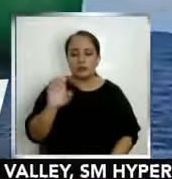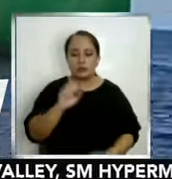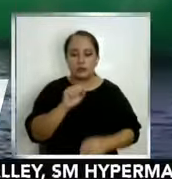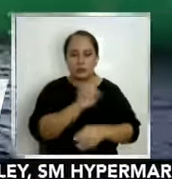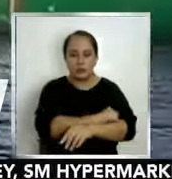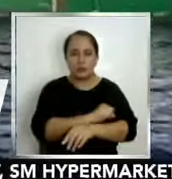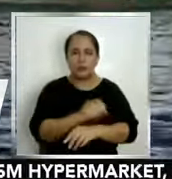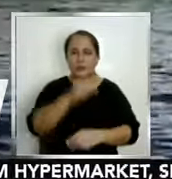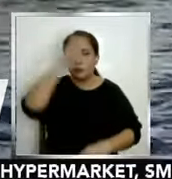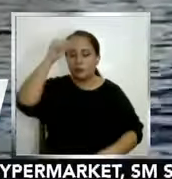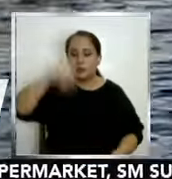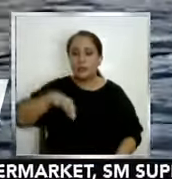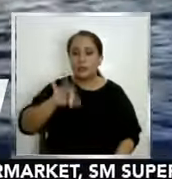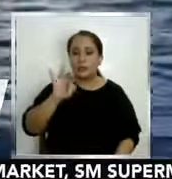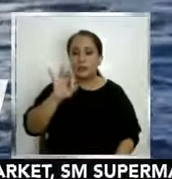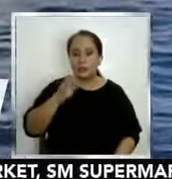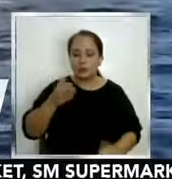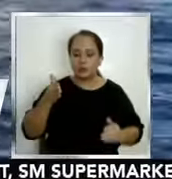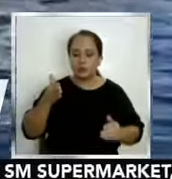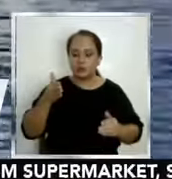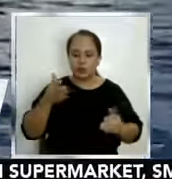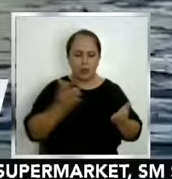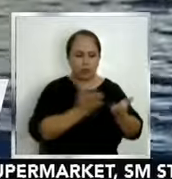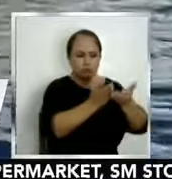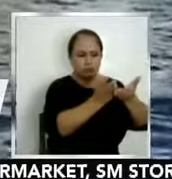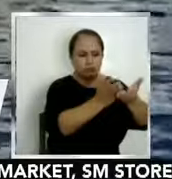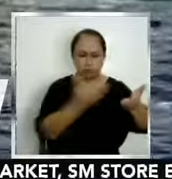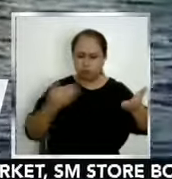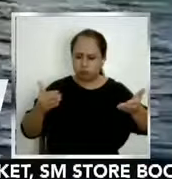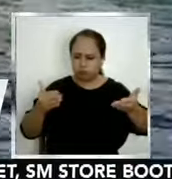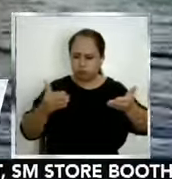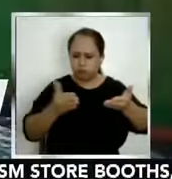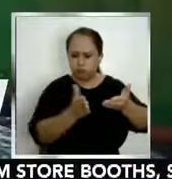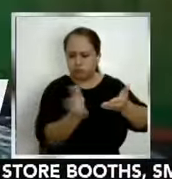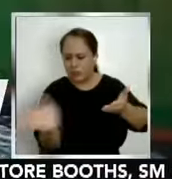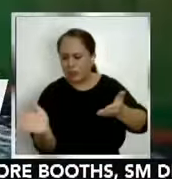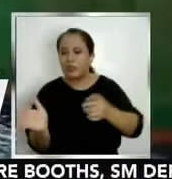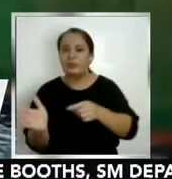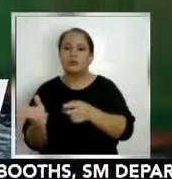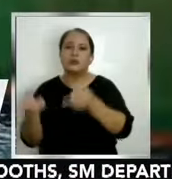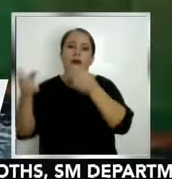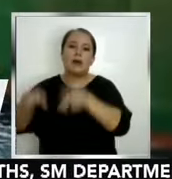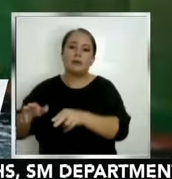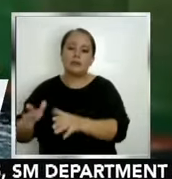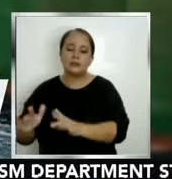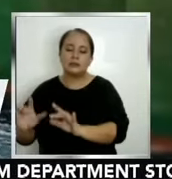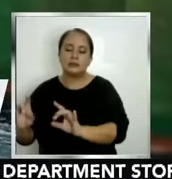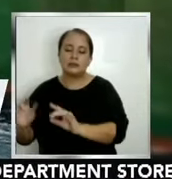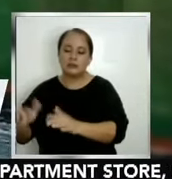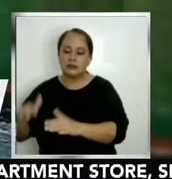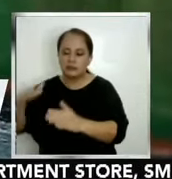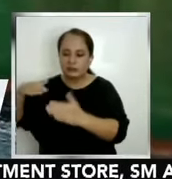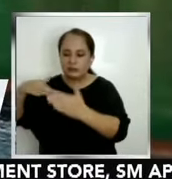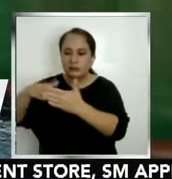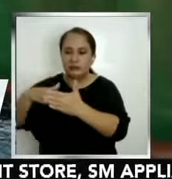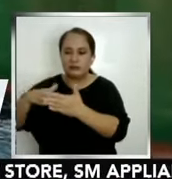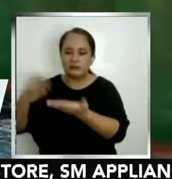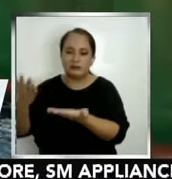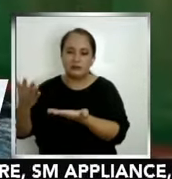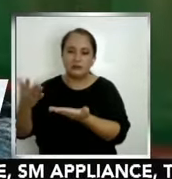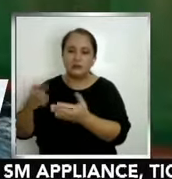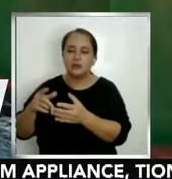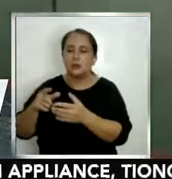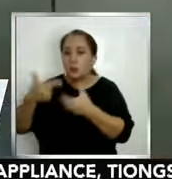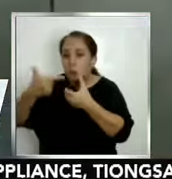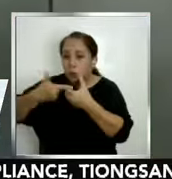itong bangka ng mangingisda kaya napunta sa mababaw na bahagi ng dagat at di na nakaalis. Walang oil leak o oil spill